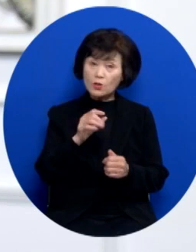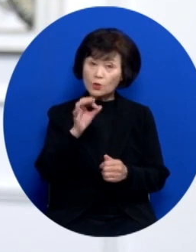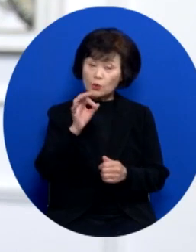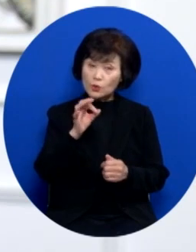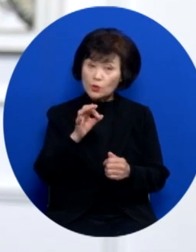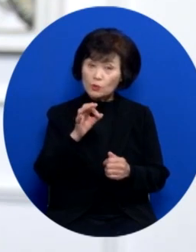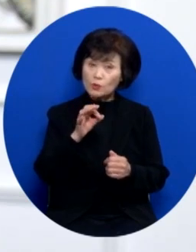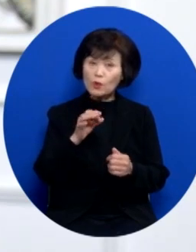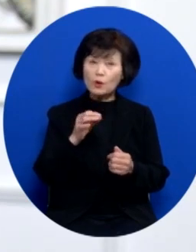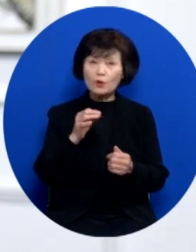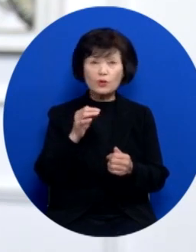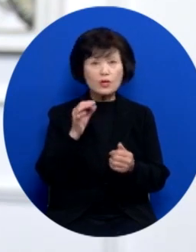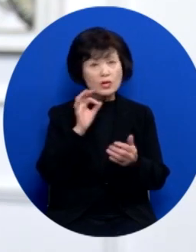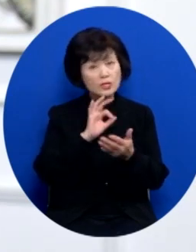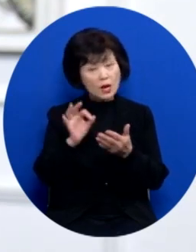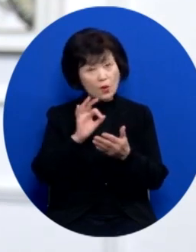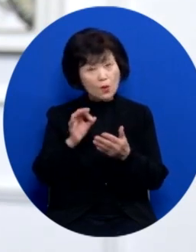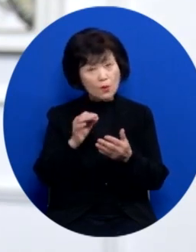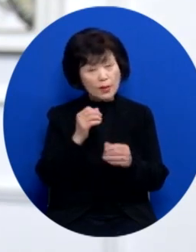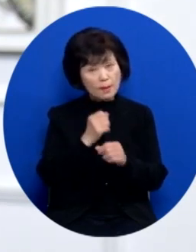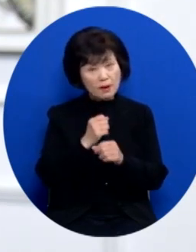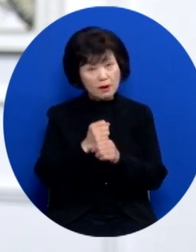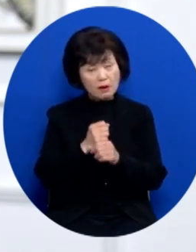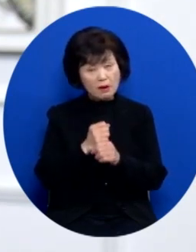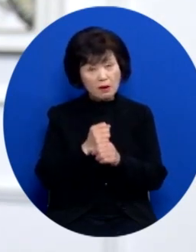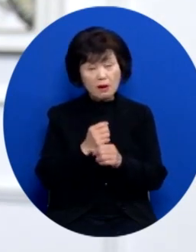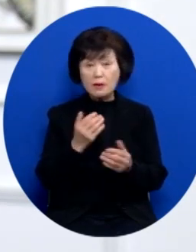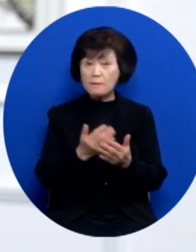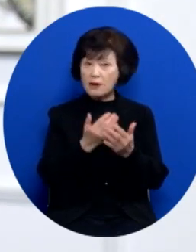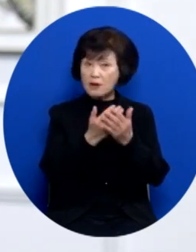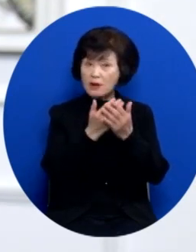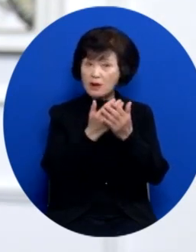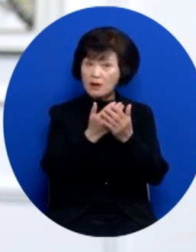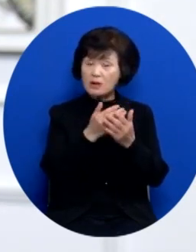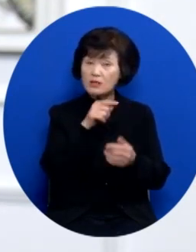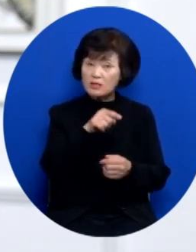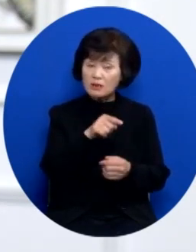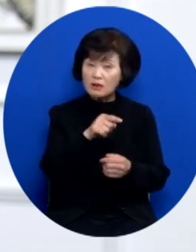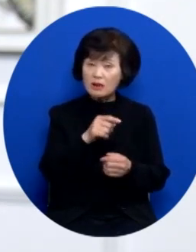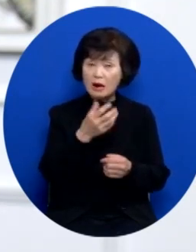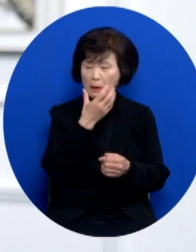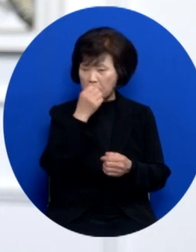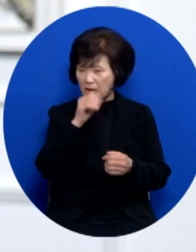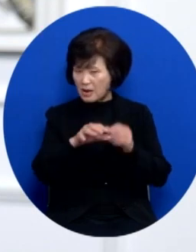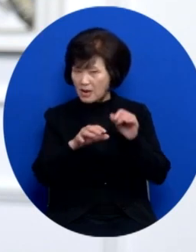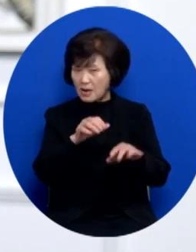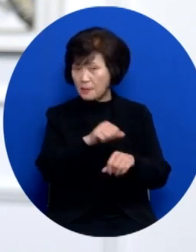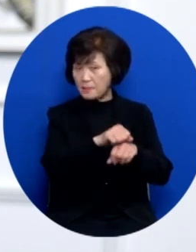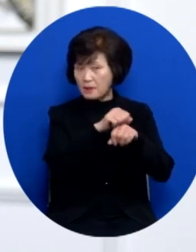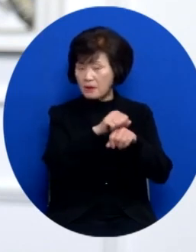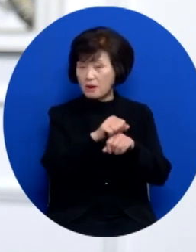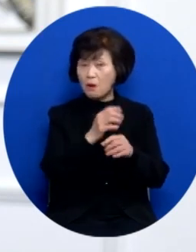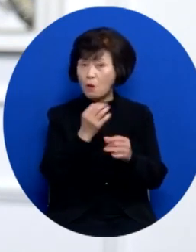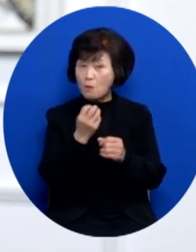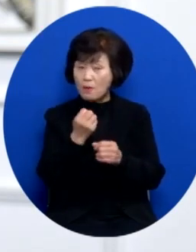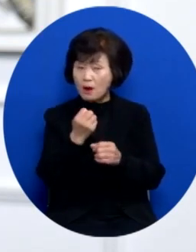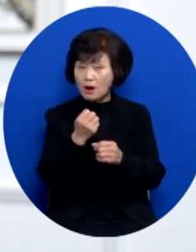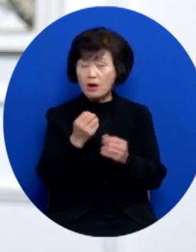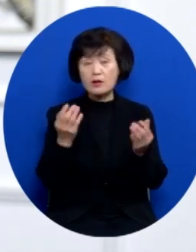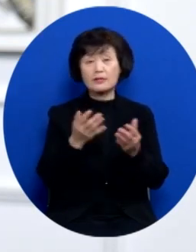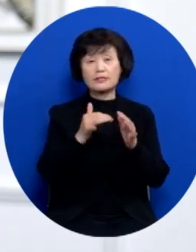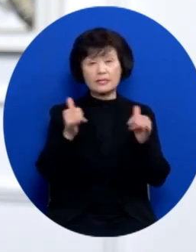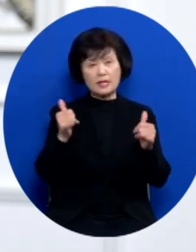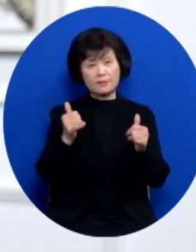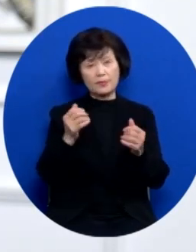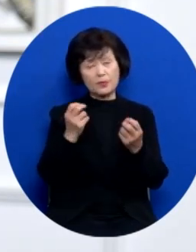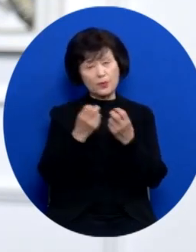사용해 생산하는지, 생산 과정에서 발생하는 쓰레기나 폐기물의 양이 얼마나 되는지, 노동자에게 어떤